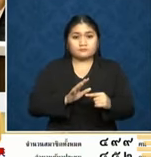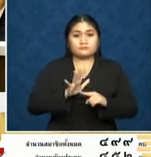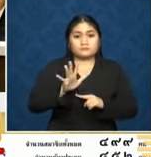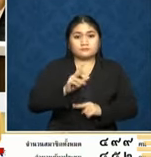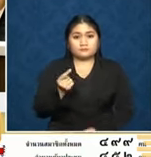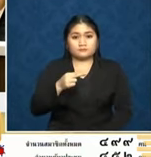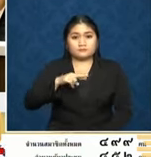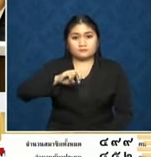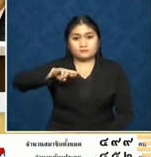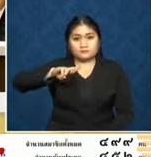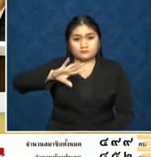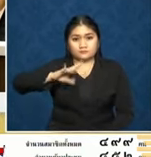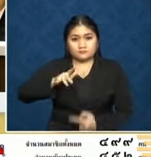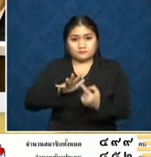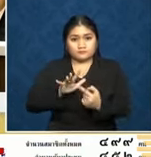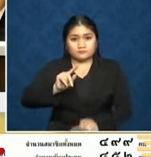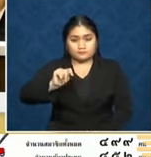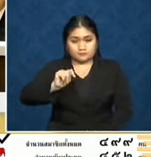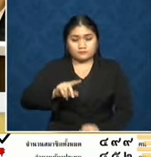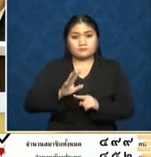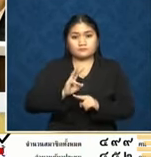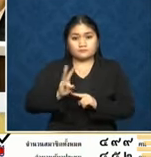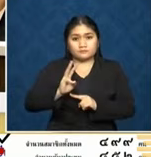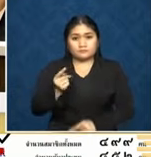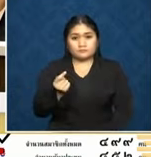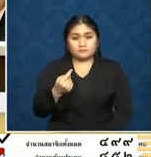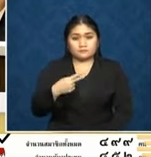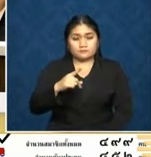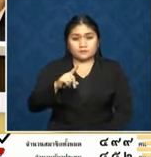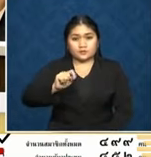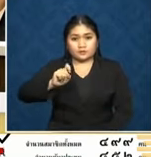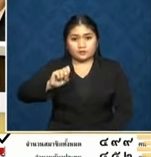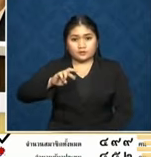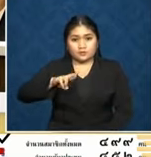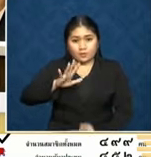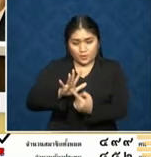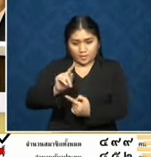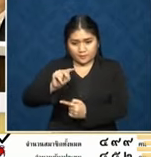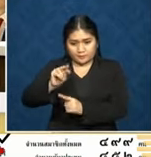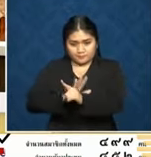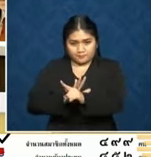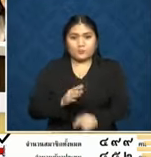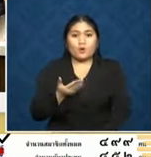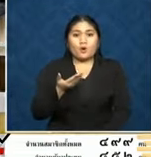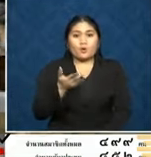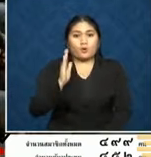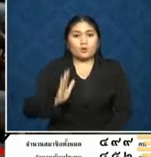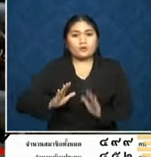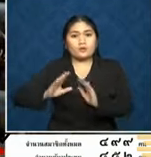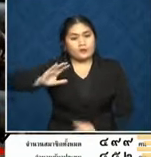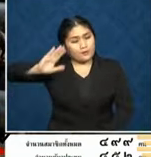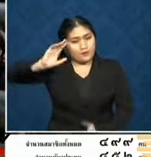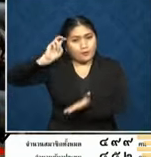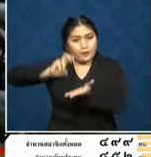ก่อตระกูล 6. ทิติรัตน์ทิพย์สำลิดกุลขอผู้รับรองด้วยครับ